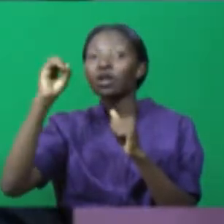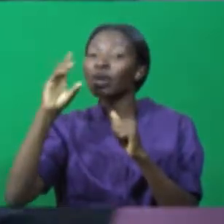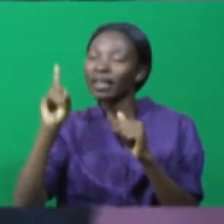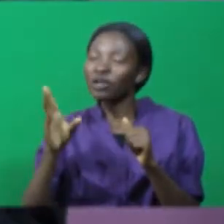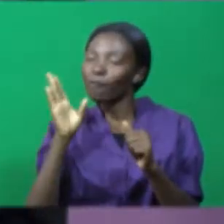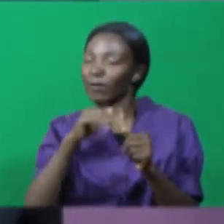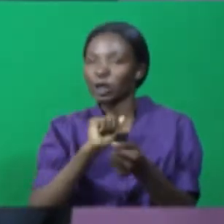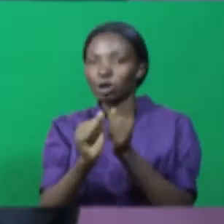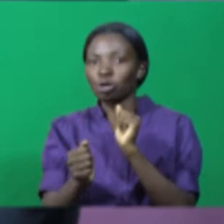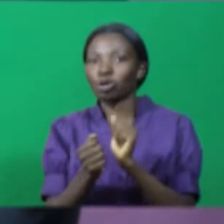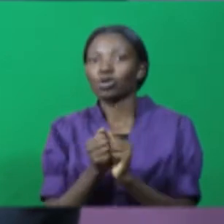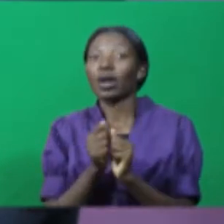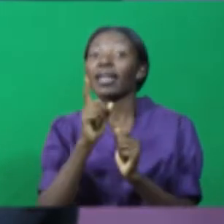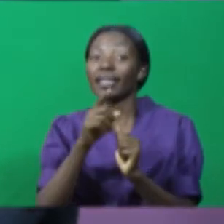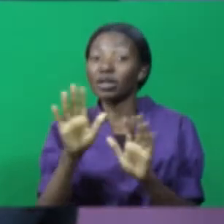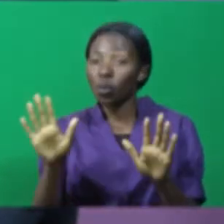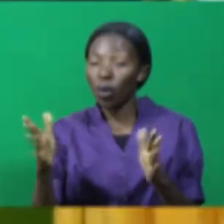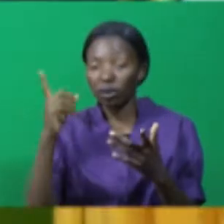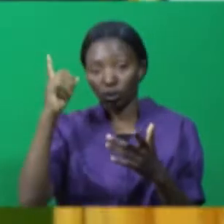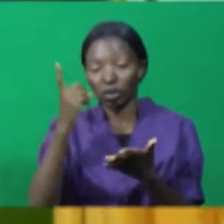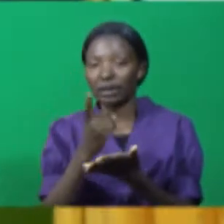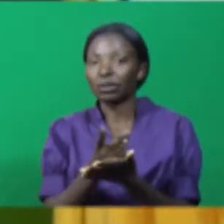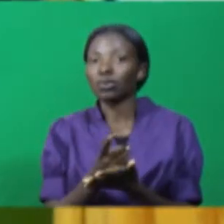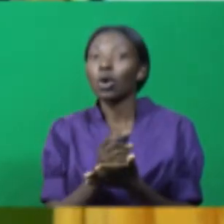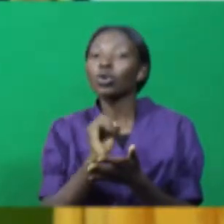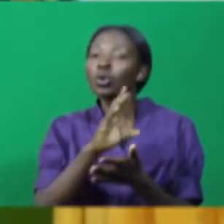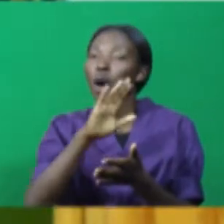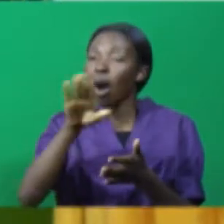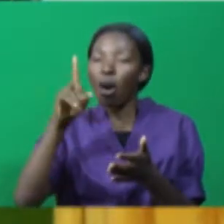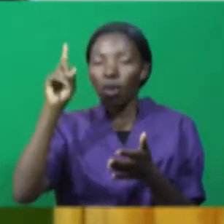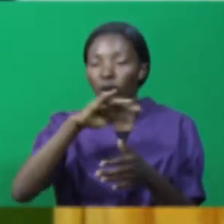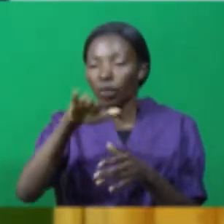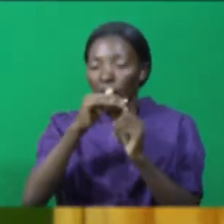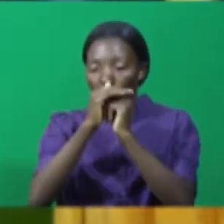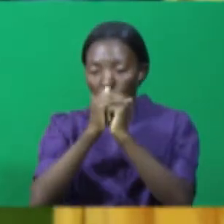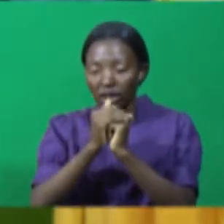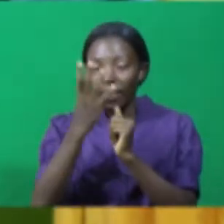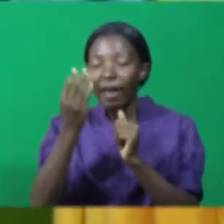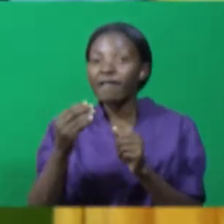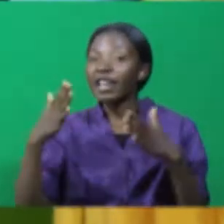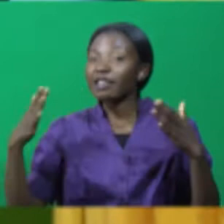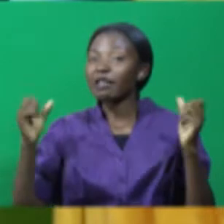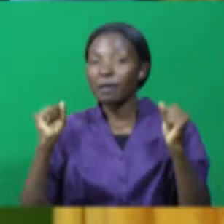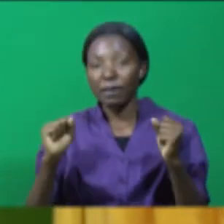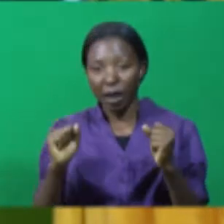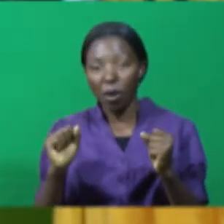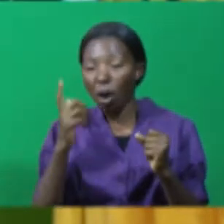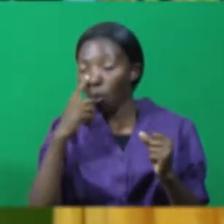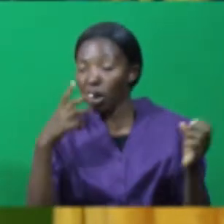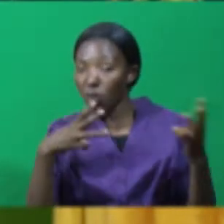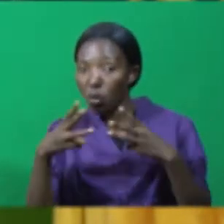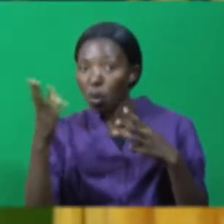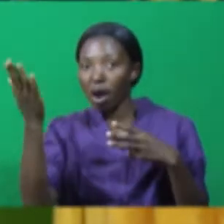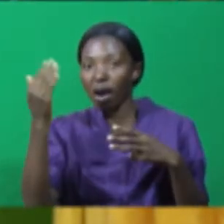Saka ndokaitiro kamwari. Ndokaitiro kamwari. Saka mwari watinonamataka ndimwari ane simba rakadaro rekuti kana hondo ikauya